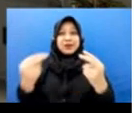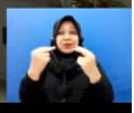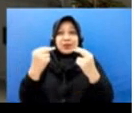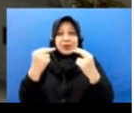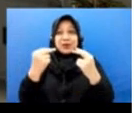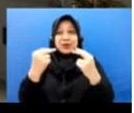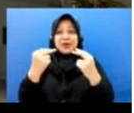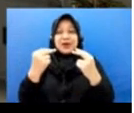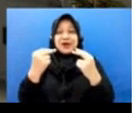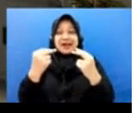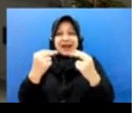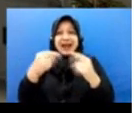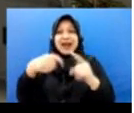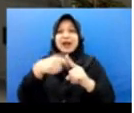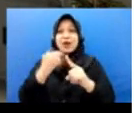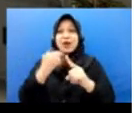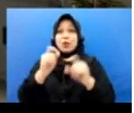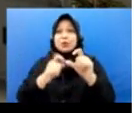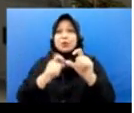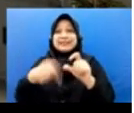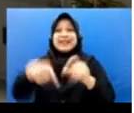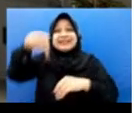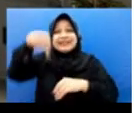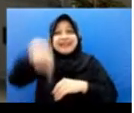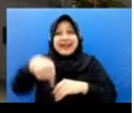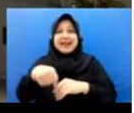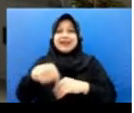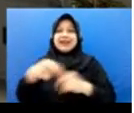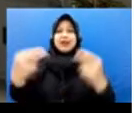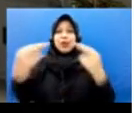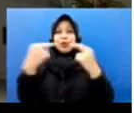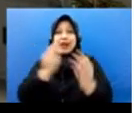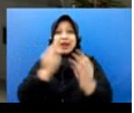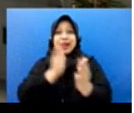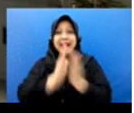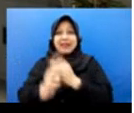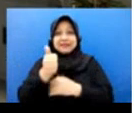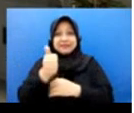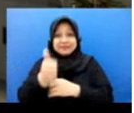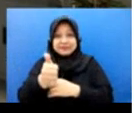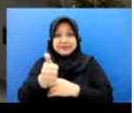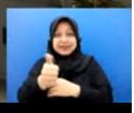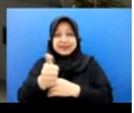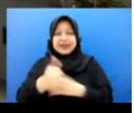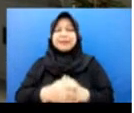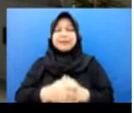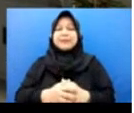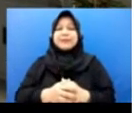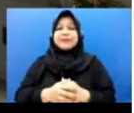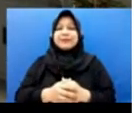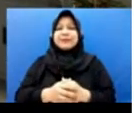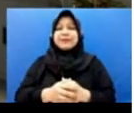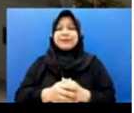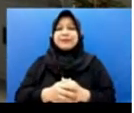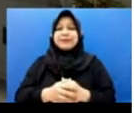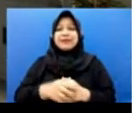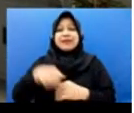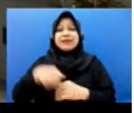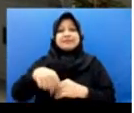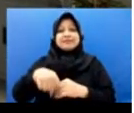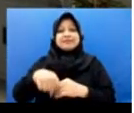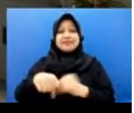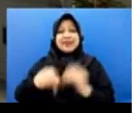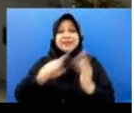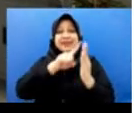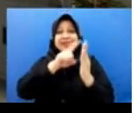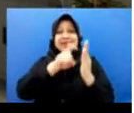ini hanyalah Bapak dan Ibu yang sekarang sedang menyaksikan secara live. Jadi saya akan membacakan soalnya, tapi